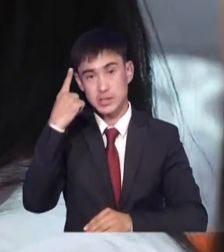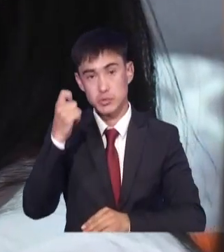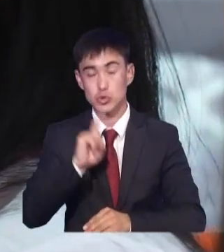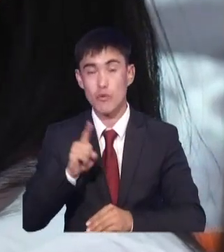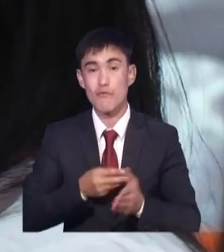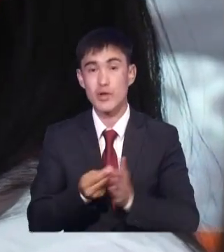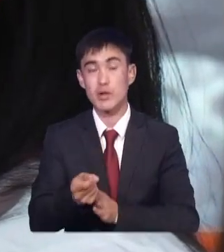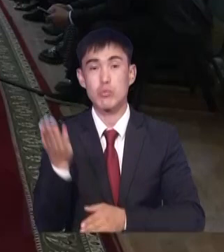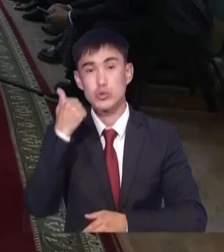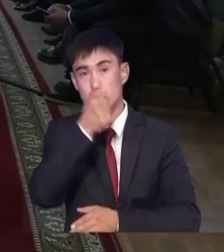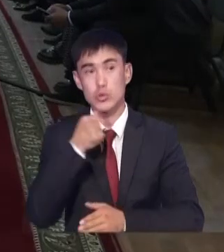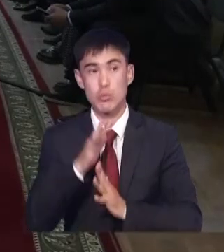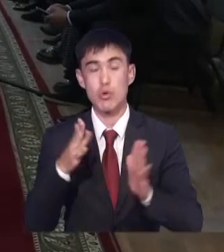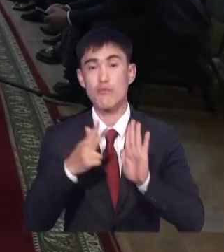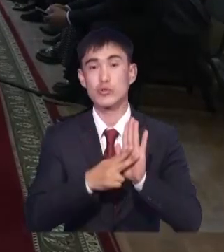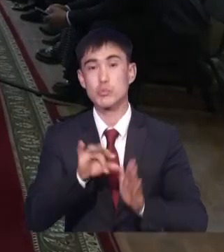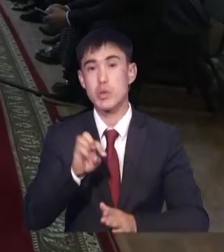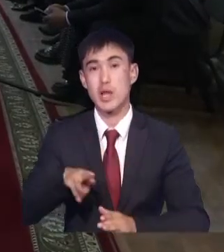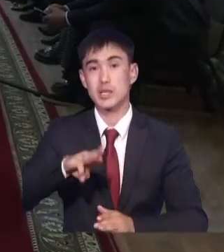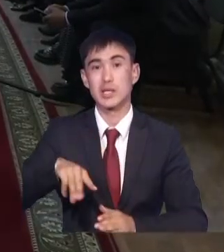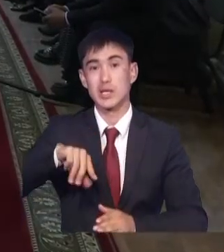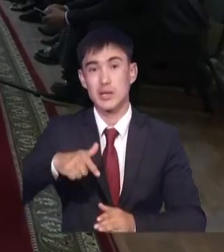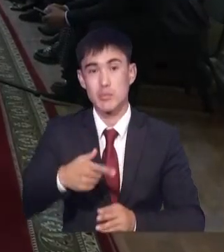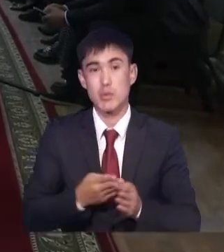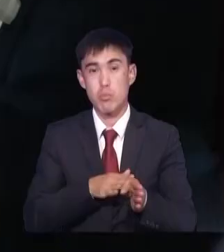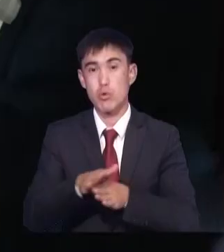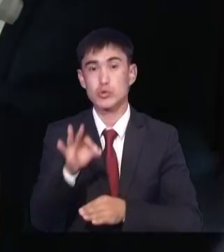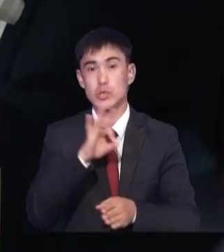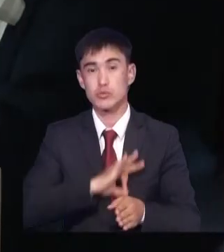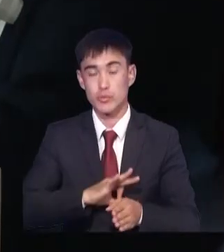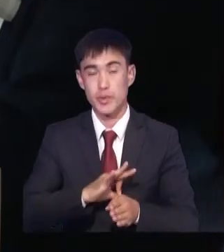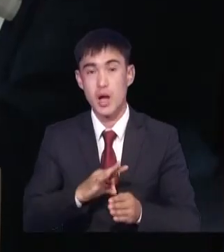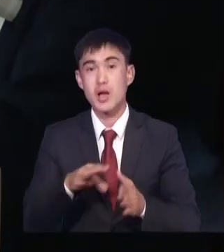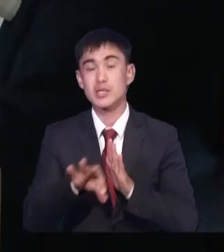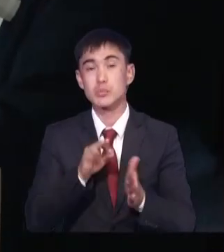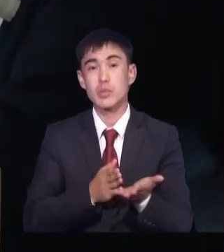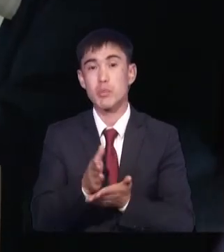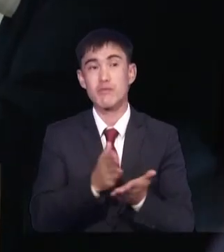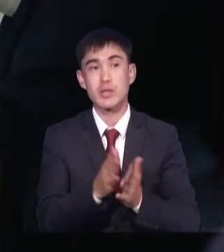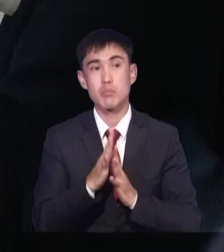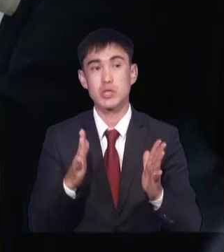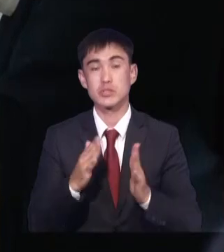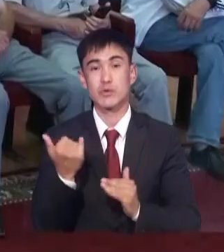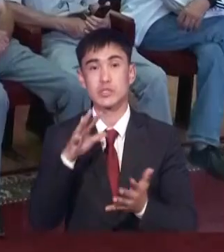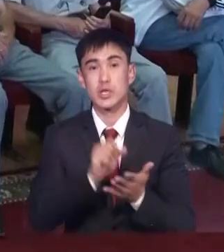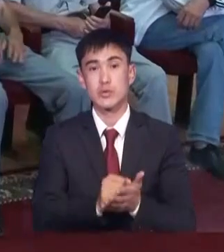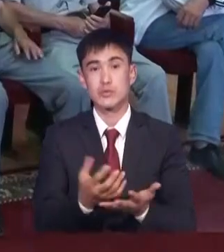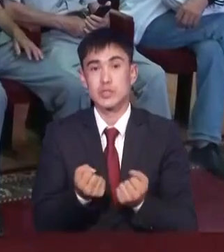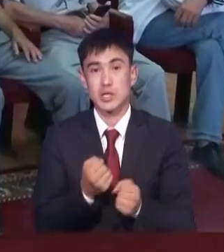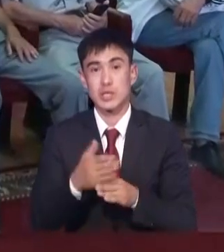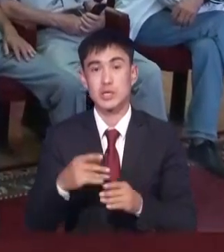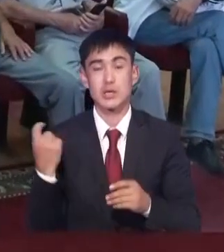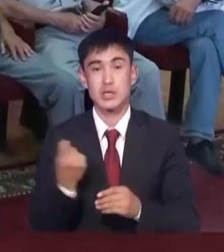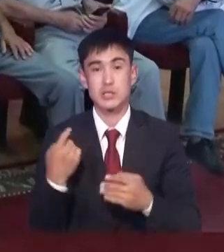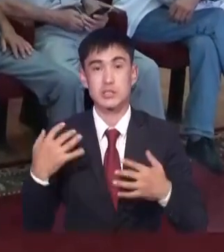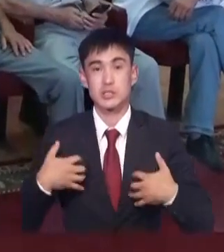что выделенные в прошлом году более 8 миллиардов тенге были полностью освоены. А избранным направлением большинства заемщиков стало